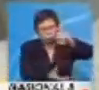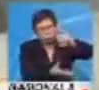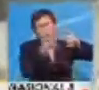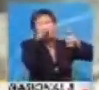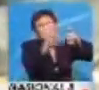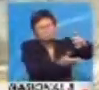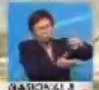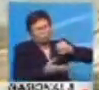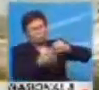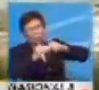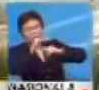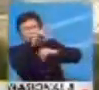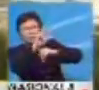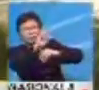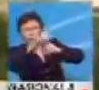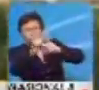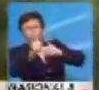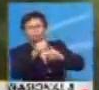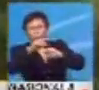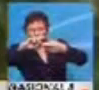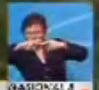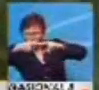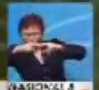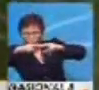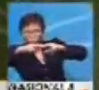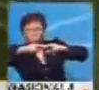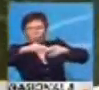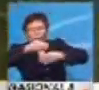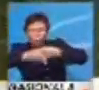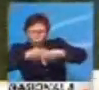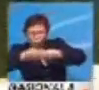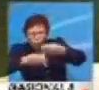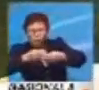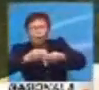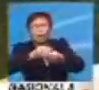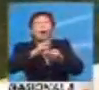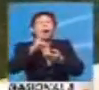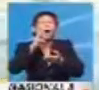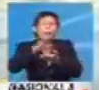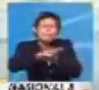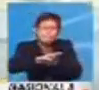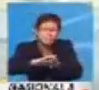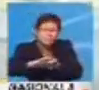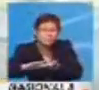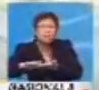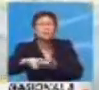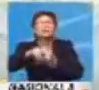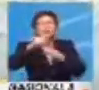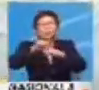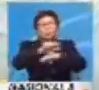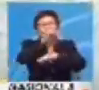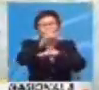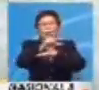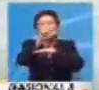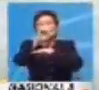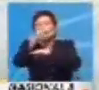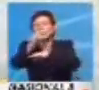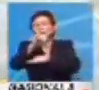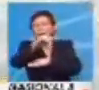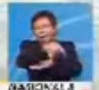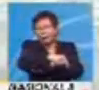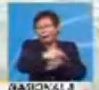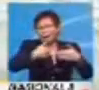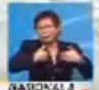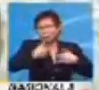lebih 30 juta Ringgit bagi nama baik sistem proses sumber air bersih di Loji Pinang tunggal dengan menggunakan Loji sejak ada